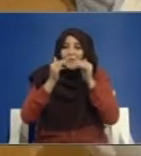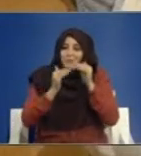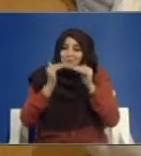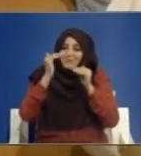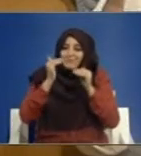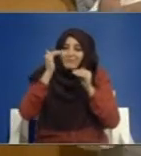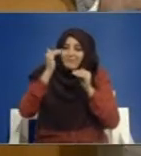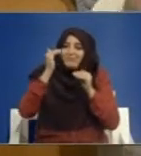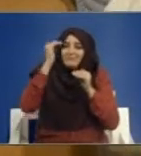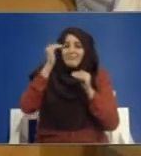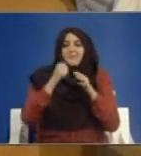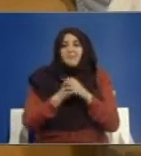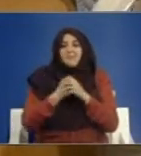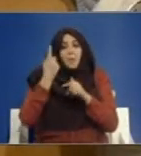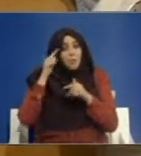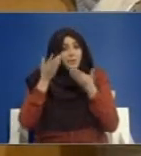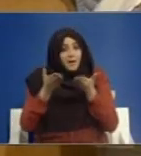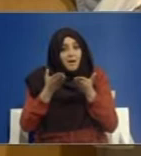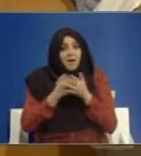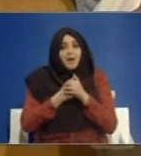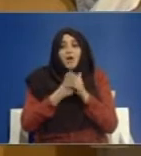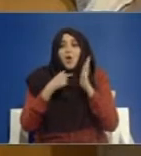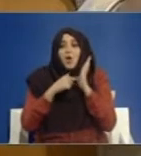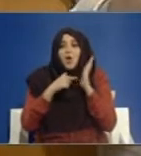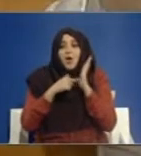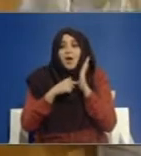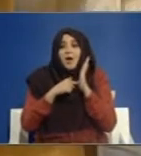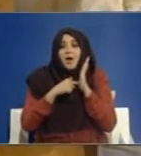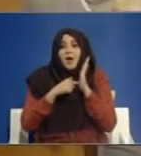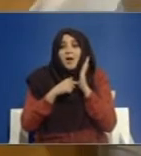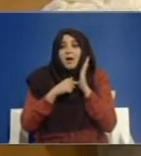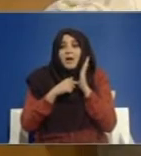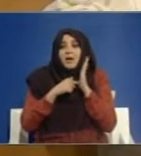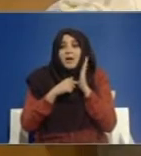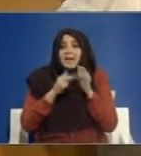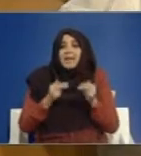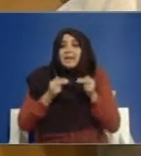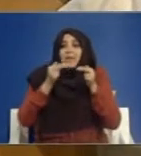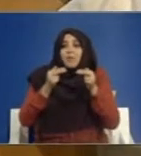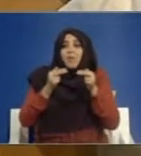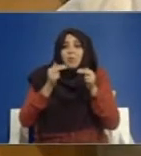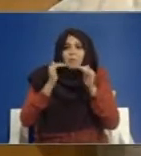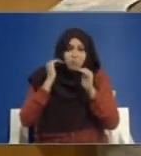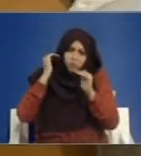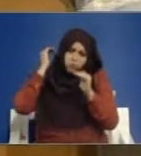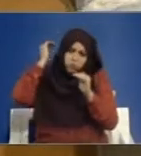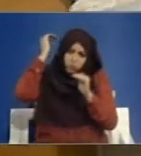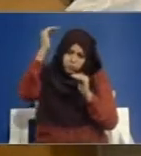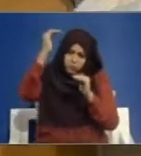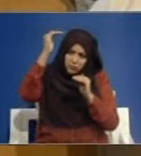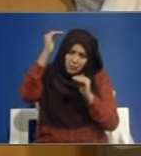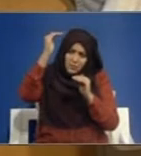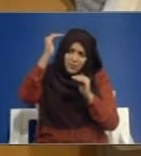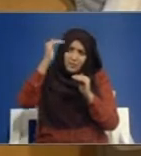المستوى الثاني. ولذلك الوصول إلى المستوى الأول اللي كنا نتكلم عليه وهو الفوق، مرحلة